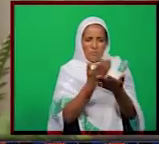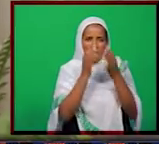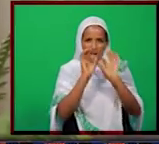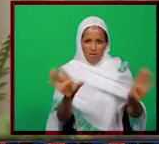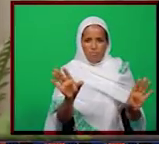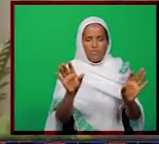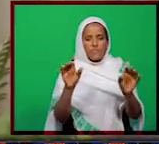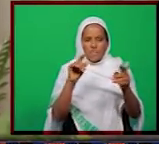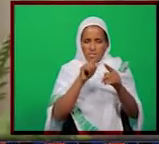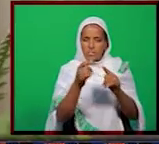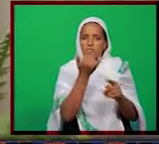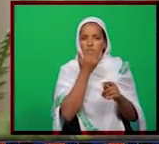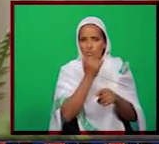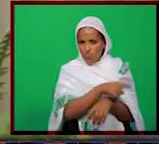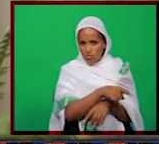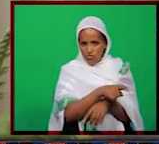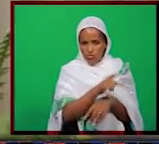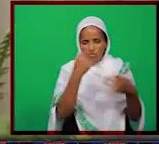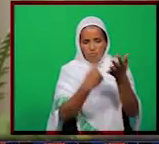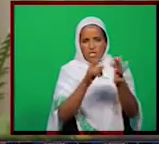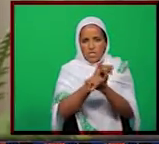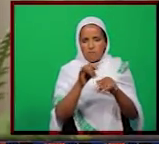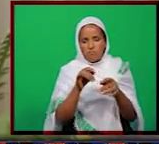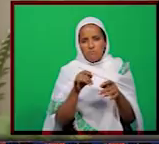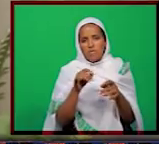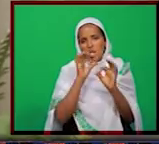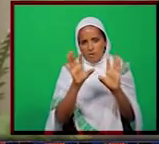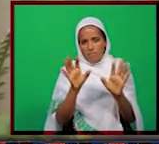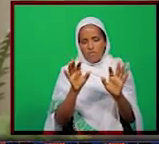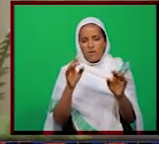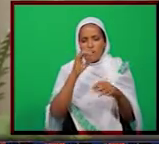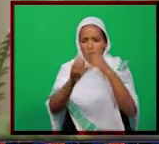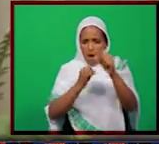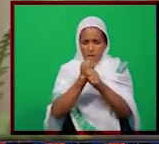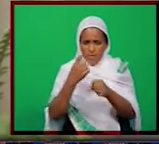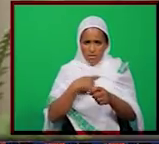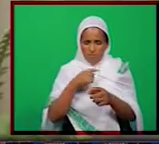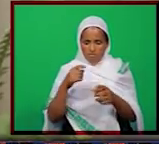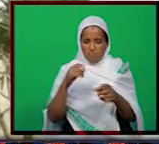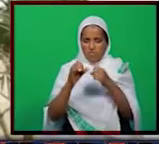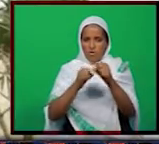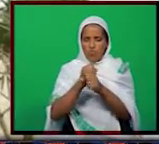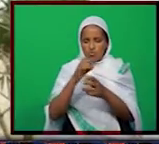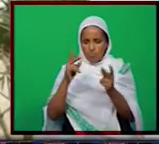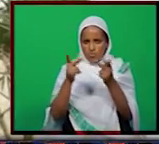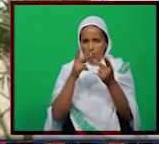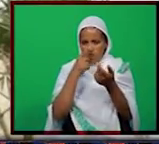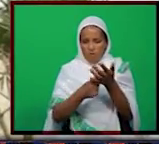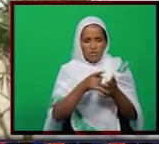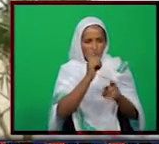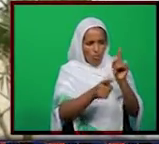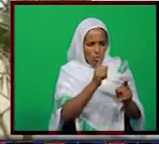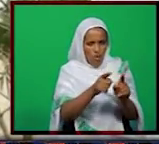በኖርኩበት አካባቢ እንደዚህ አይነት ነገር የለም እና መሆንም የለበትም ብዬ አስባለሁ። በየቦታው